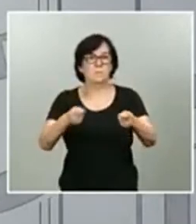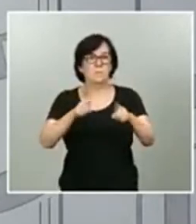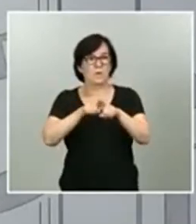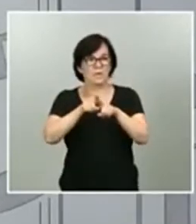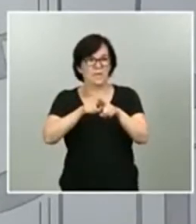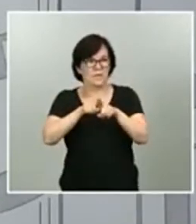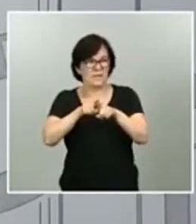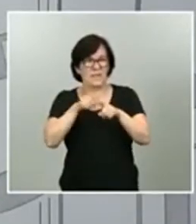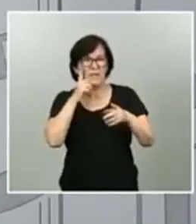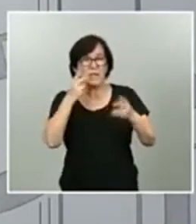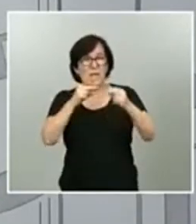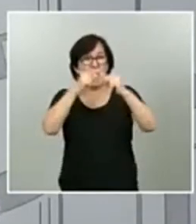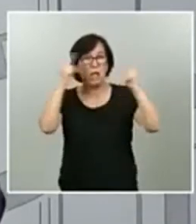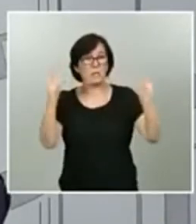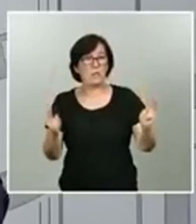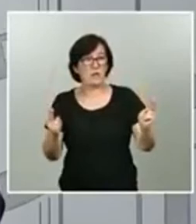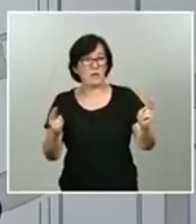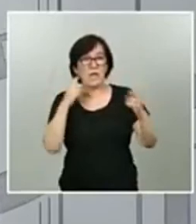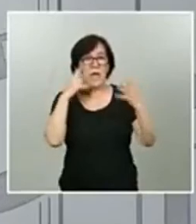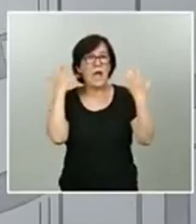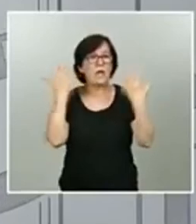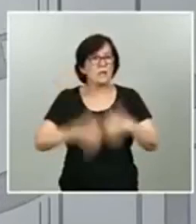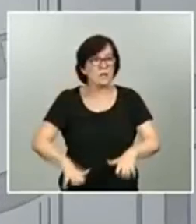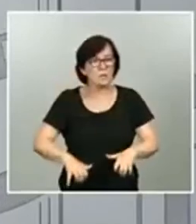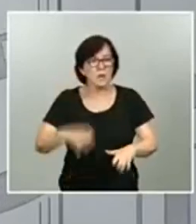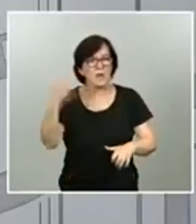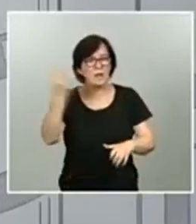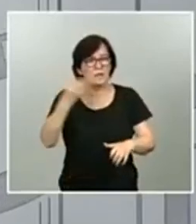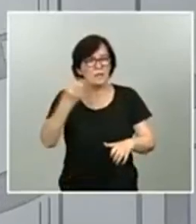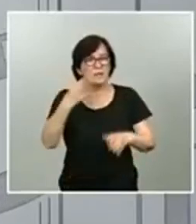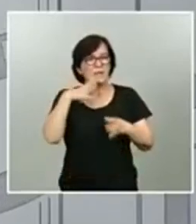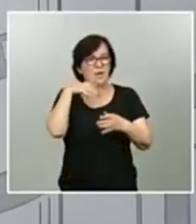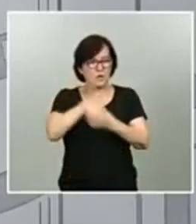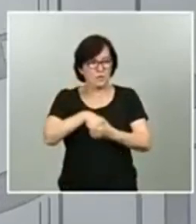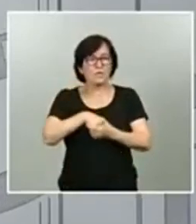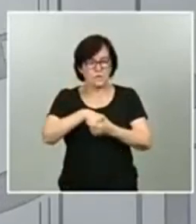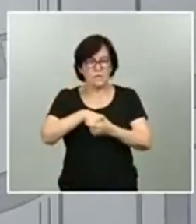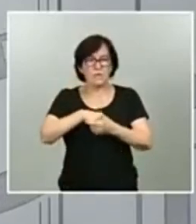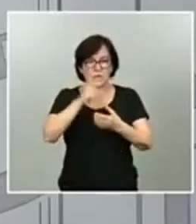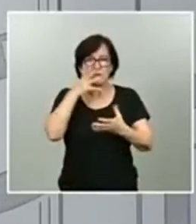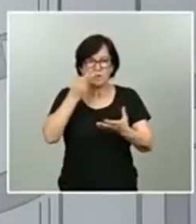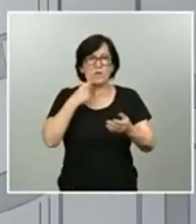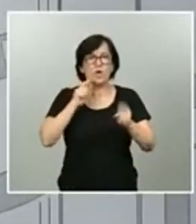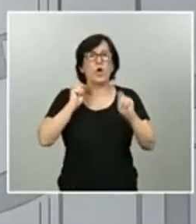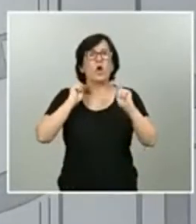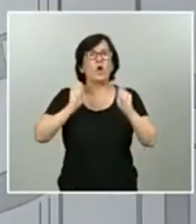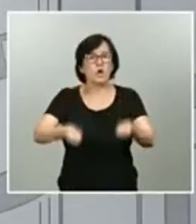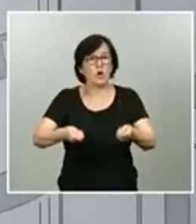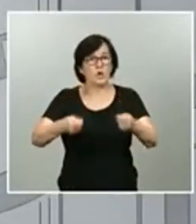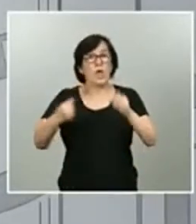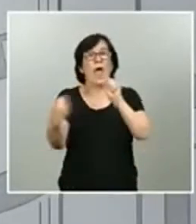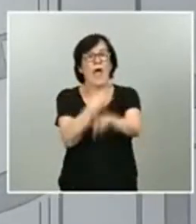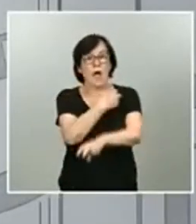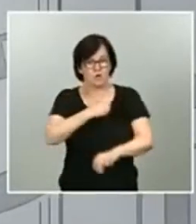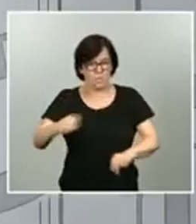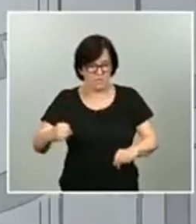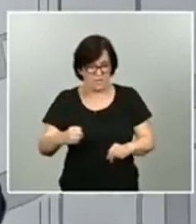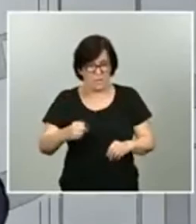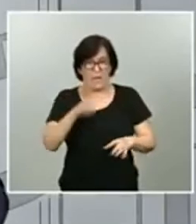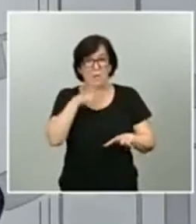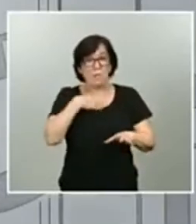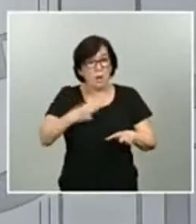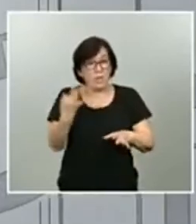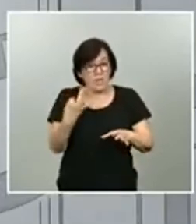automaticamente essere nella concessione di autostrade. Ecco perché bisogna affrontarsi a chiudere questa procedura.